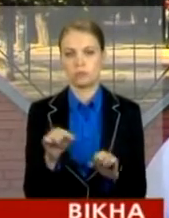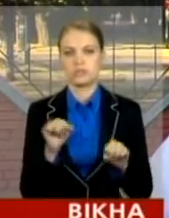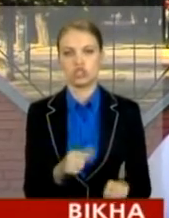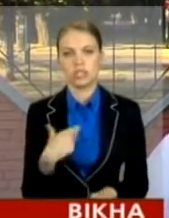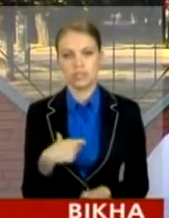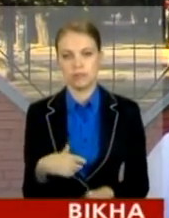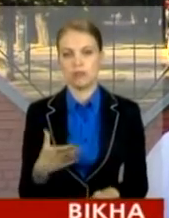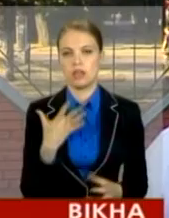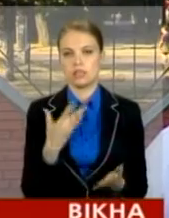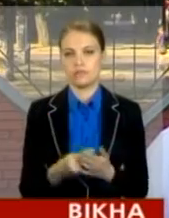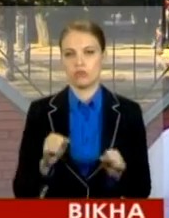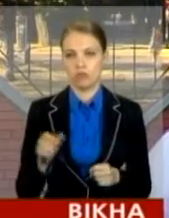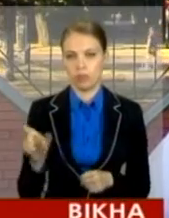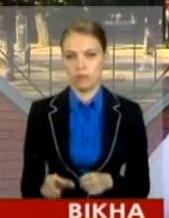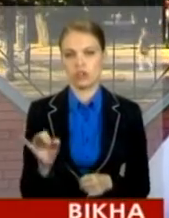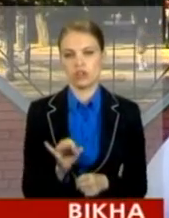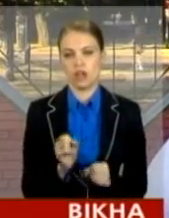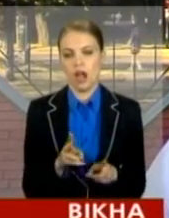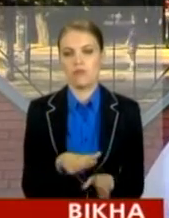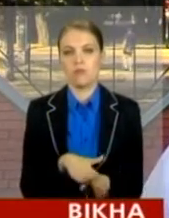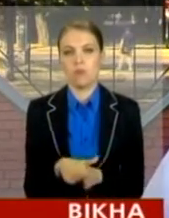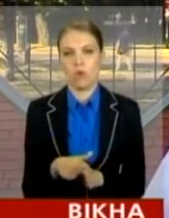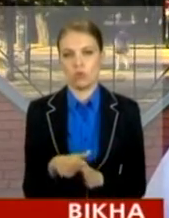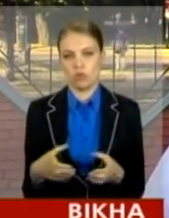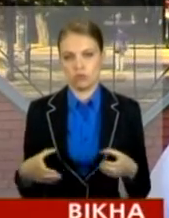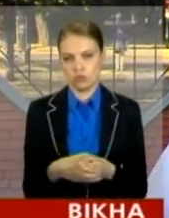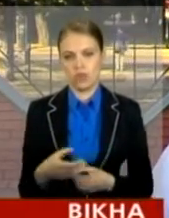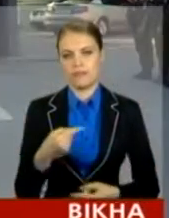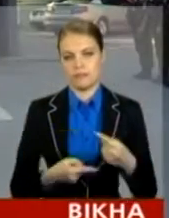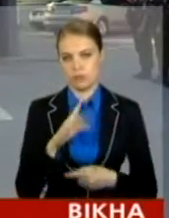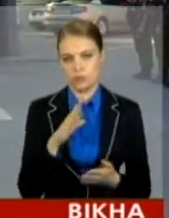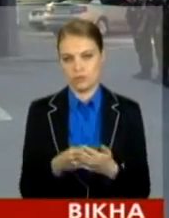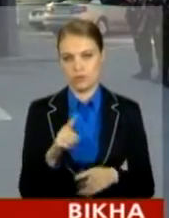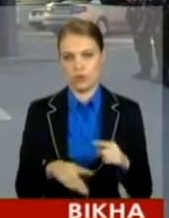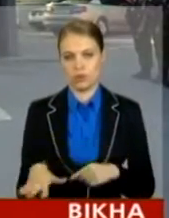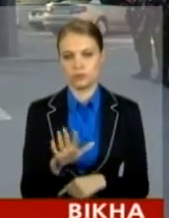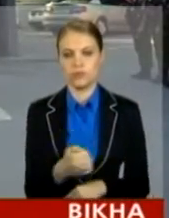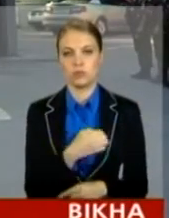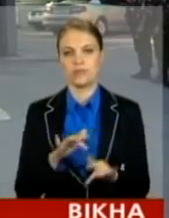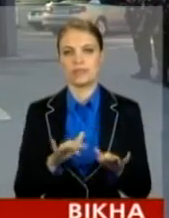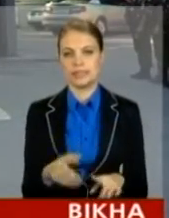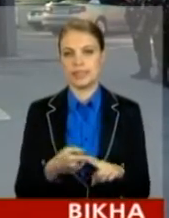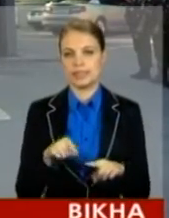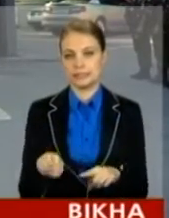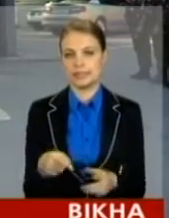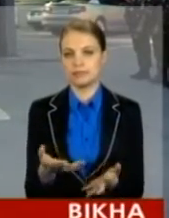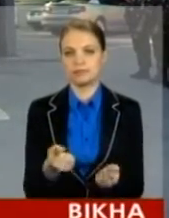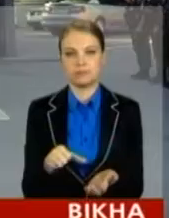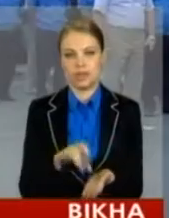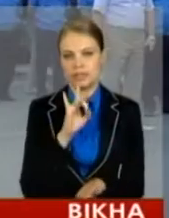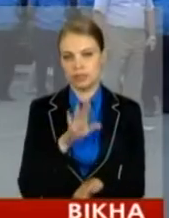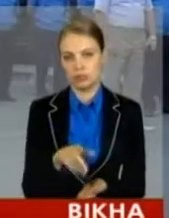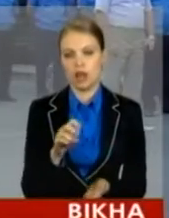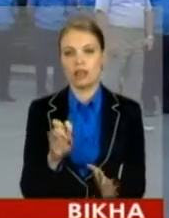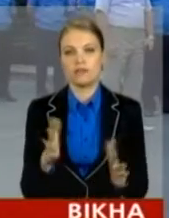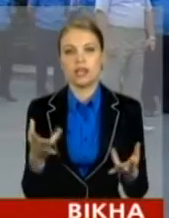себя, своего товарища и, как говорится, в полном составе вернуться в свой родной край. У бойових діях ці чоловіки участі не братимуть